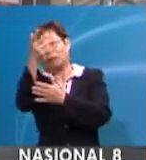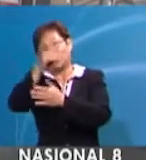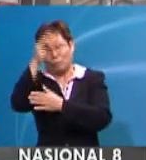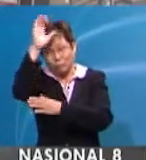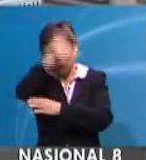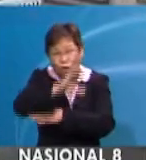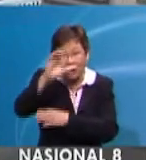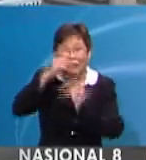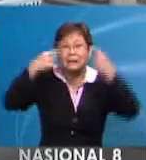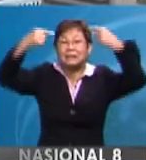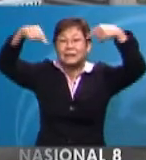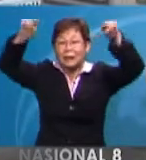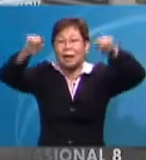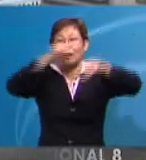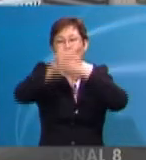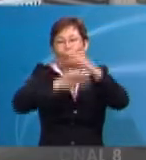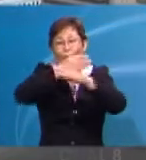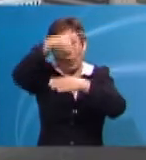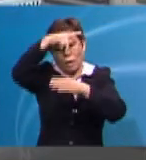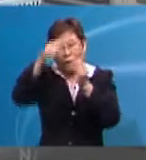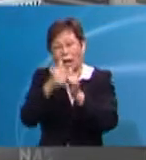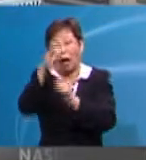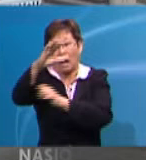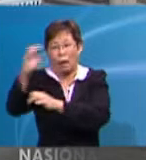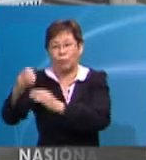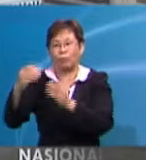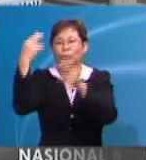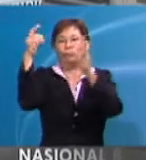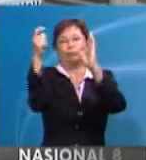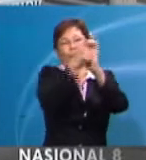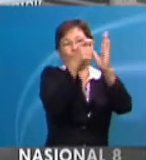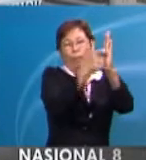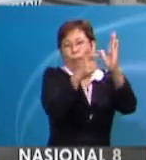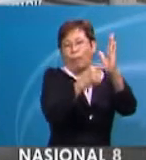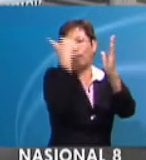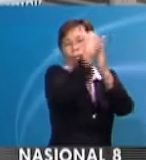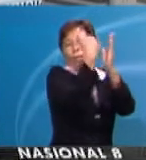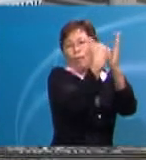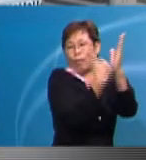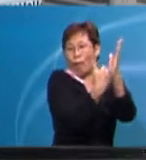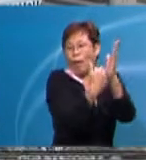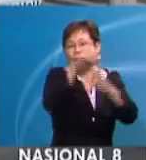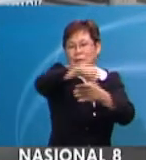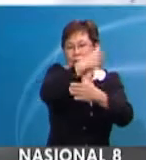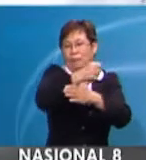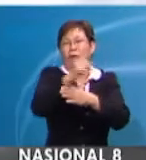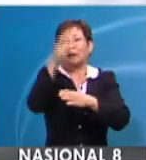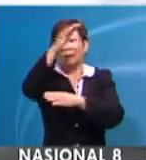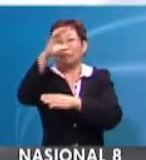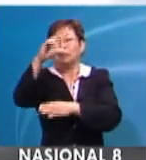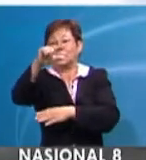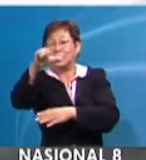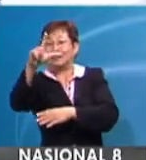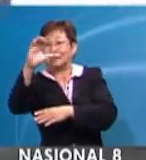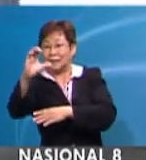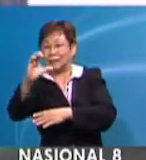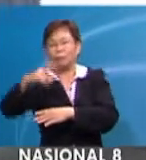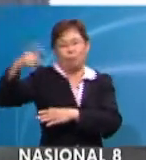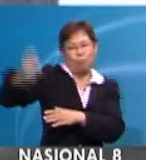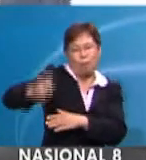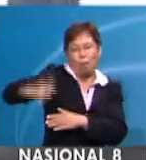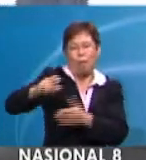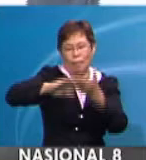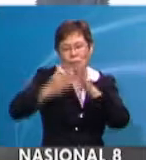Jaya Bumiputera dengan syarikat-syarikat yang mahu disenaraikan di Bursa Malaysia. Syarikat milik kerajaan GLC